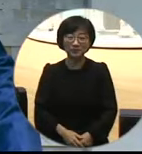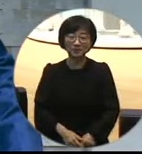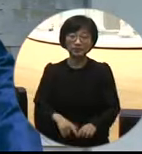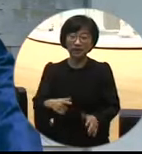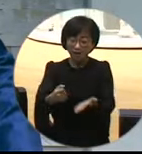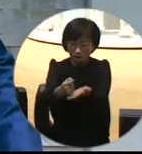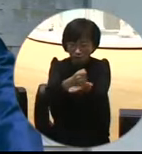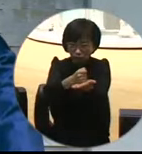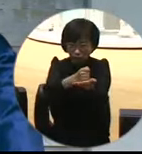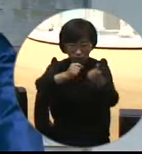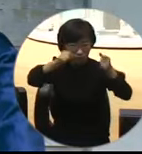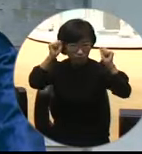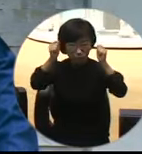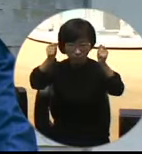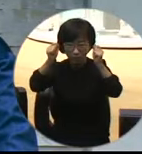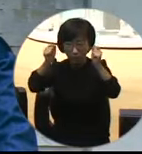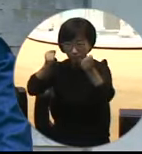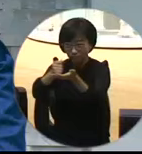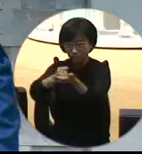이 무당